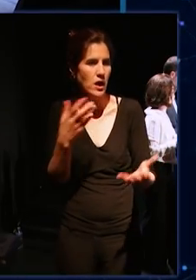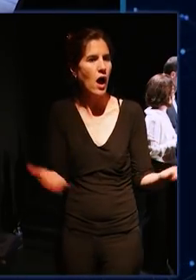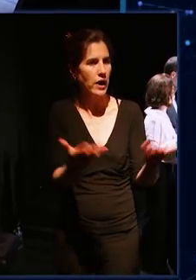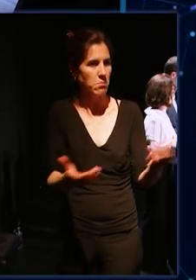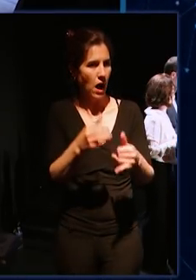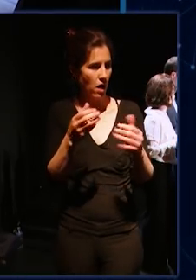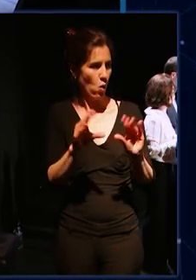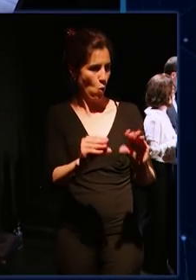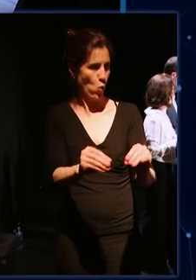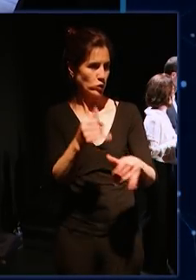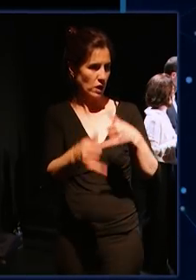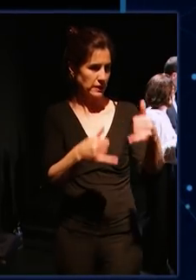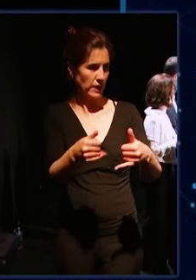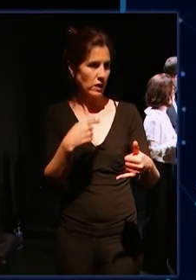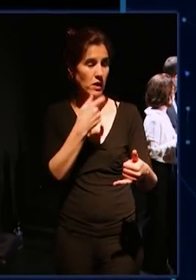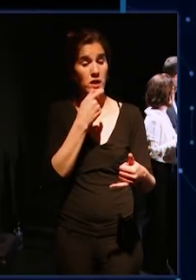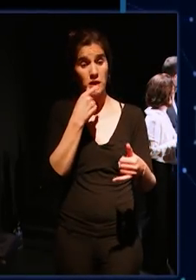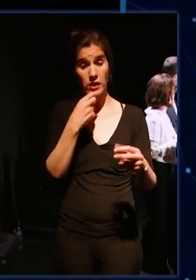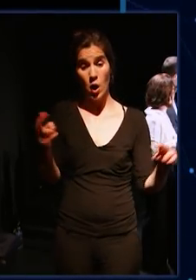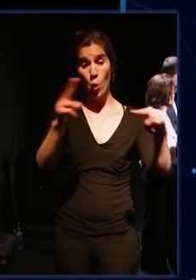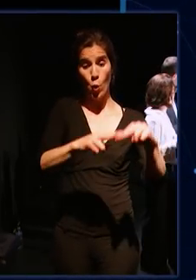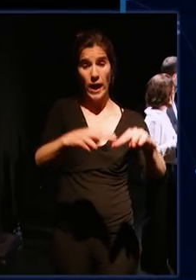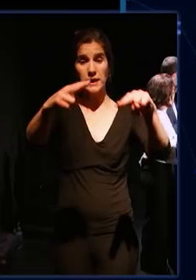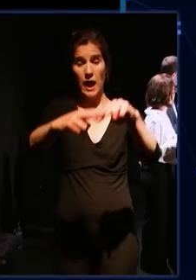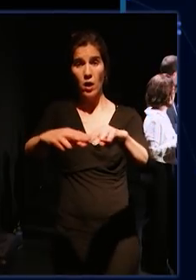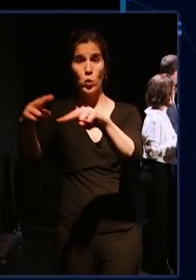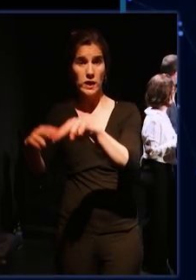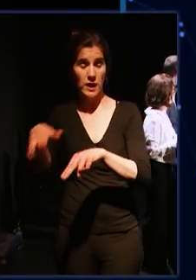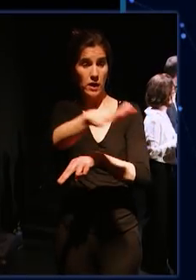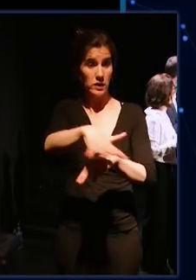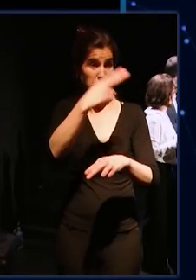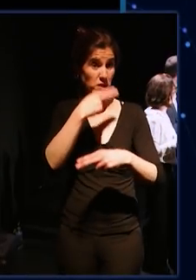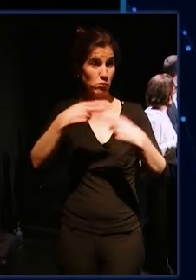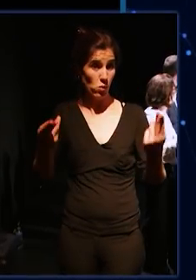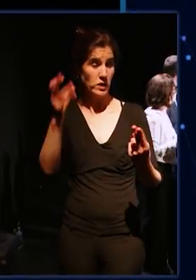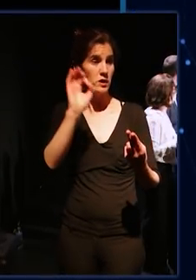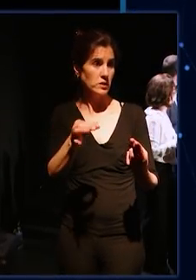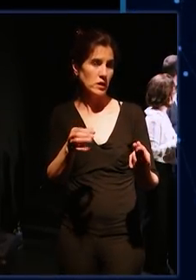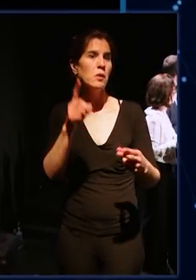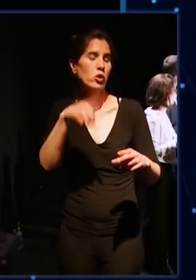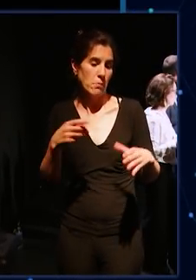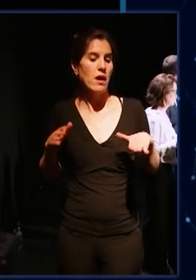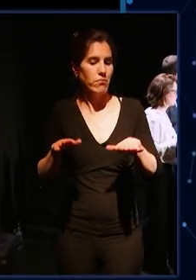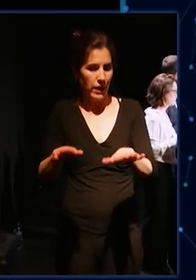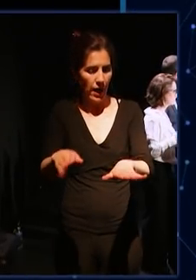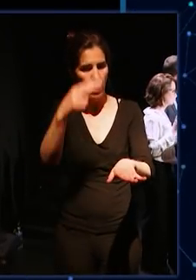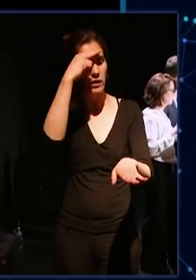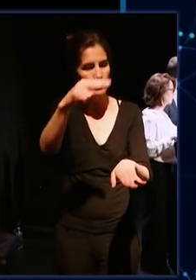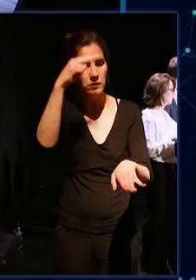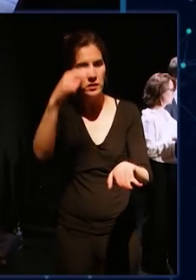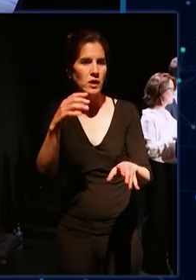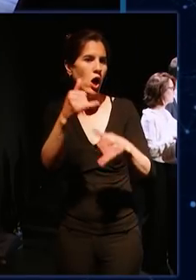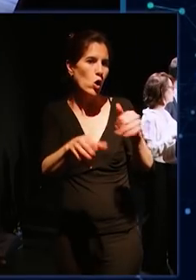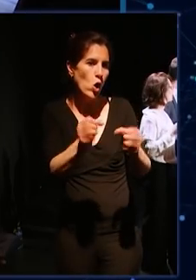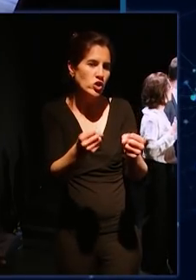connectar doncs, parcs i espais públics, però sempre conciliant-lo amb, bueno, amb els cotxes i els altres vianants.